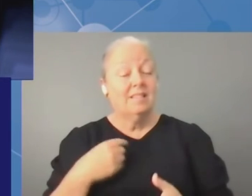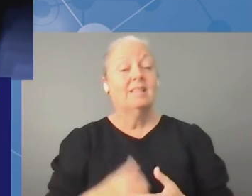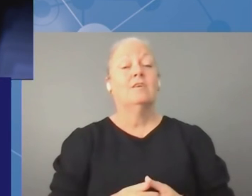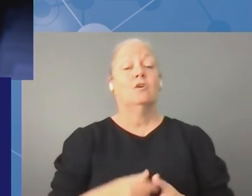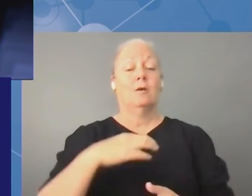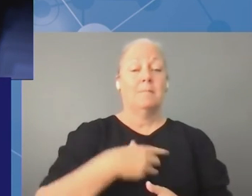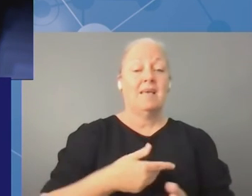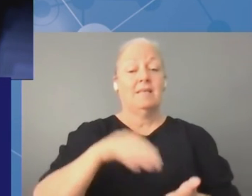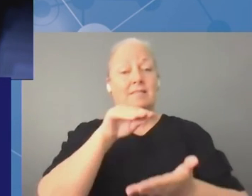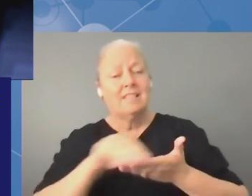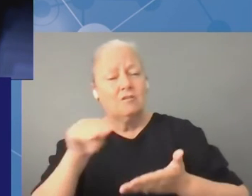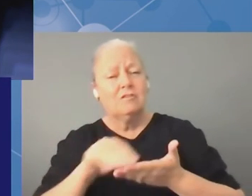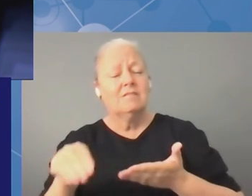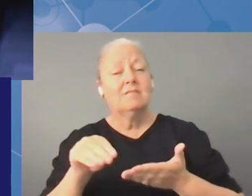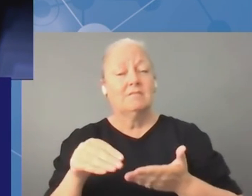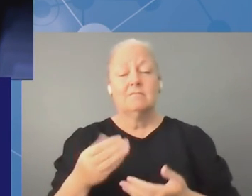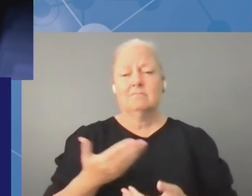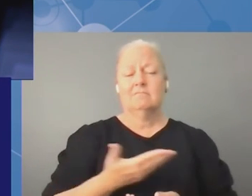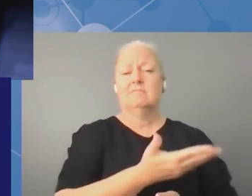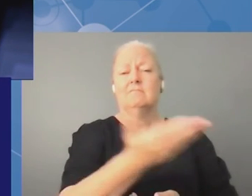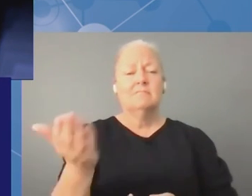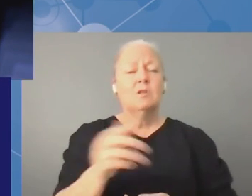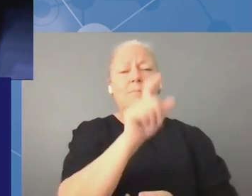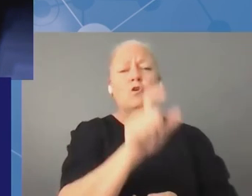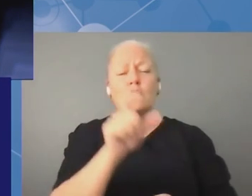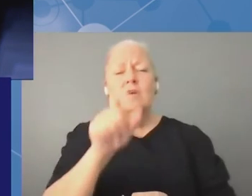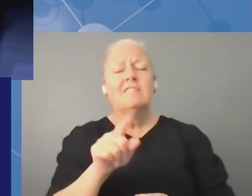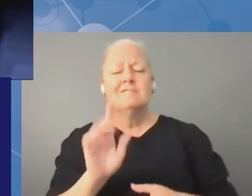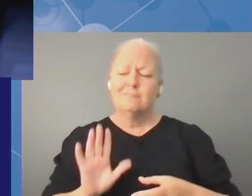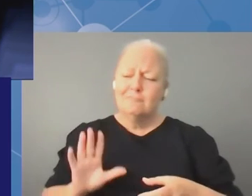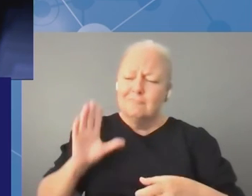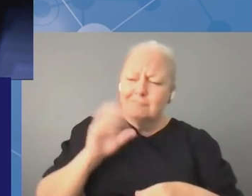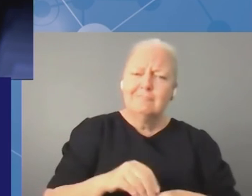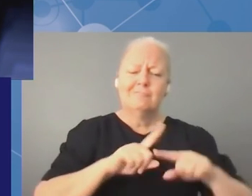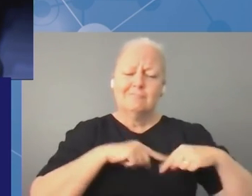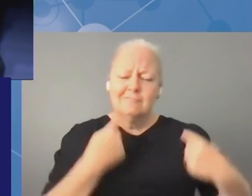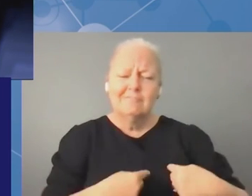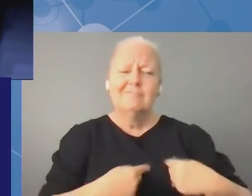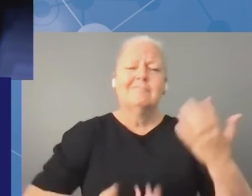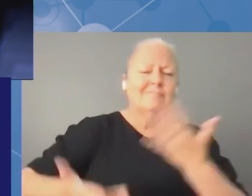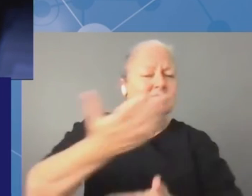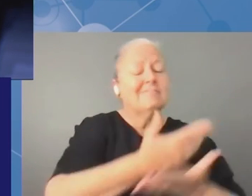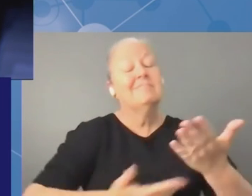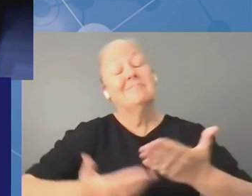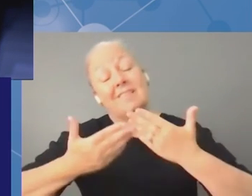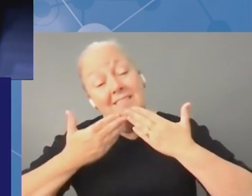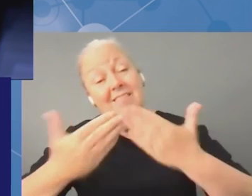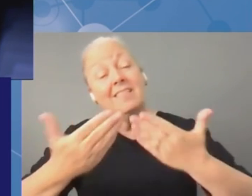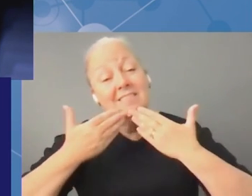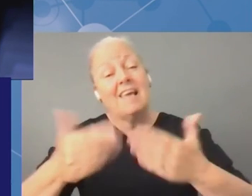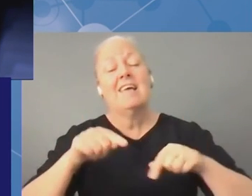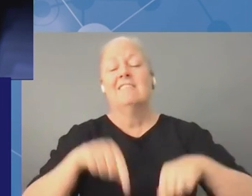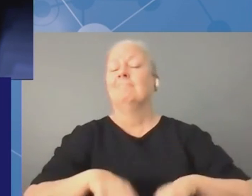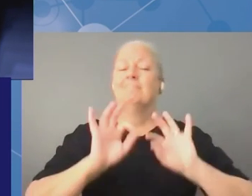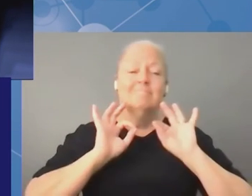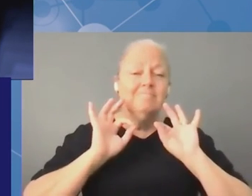выразить свое признание для Польши как принимающей страны. Хочу также